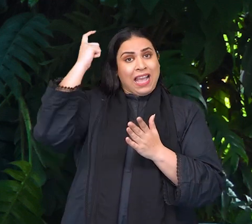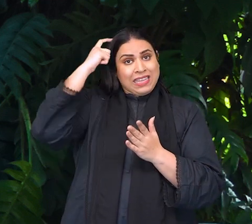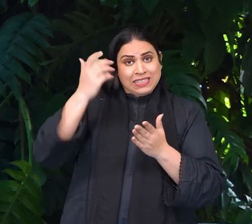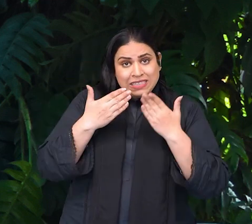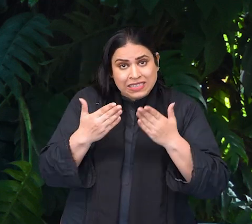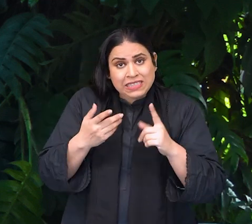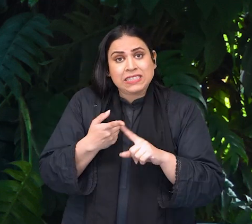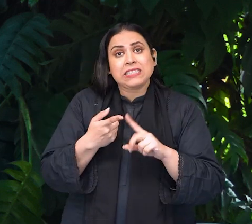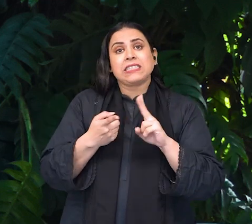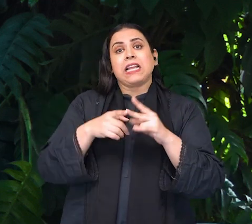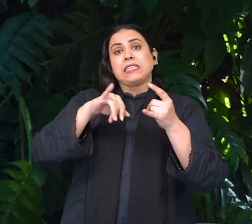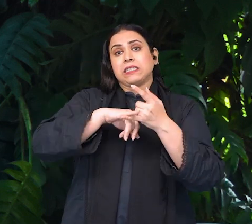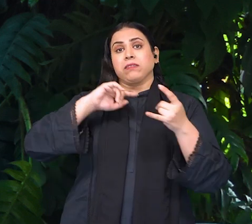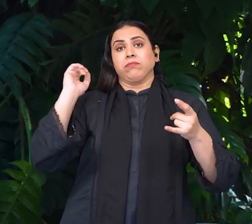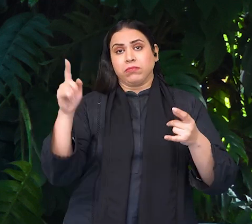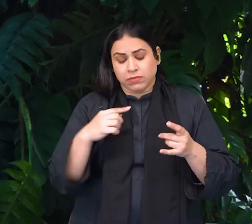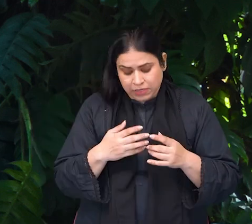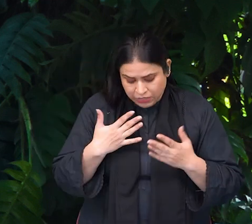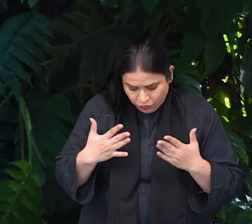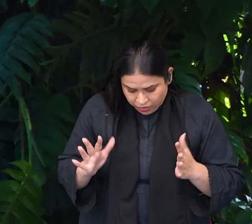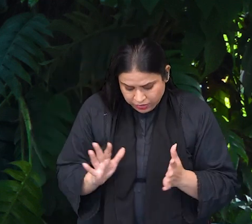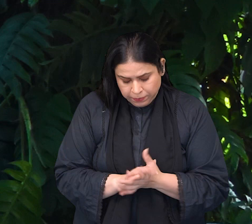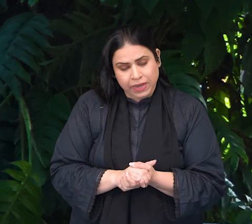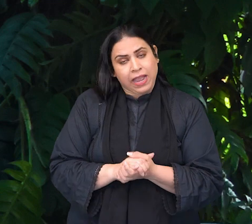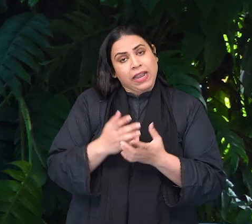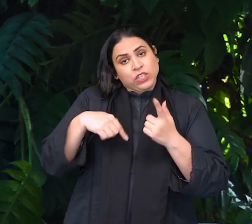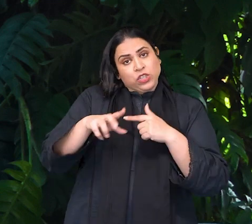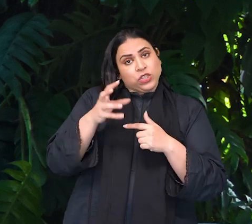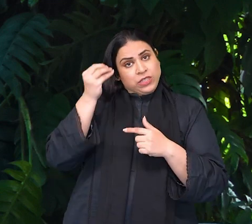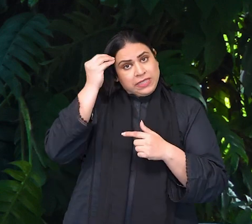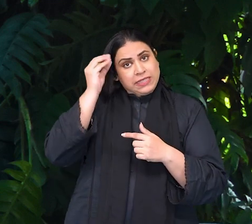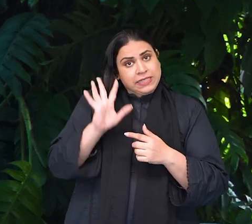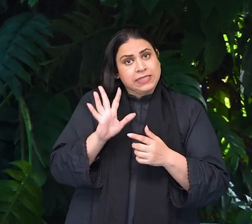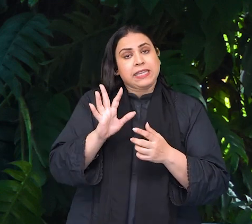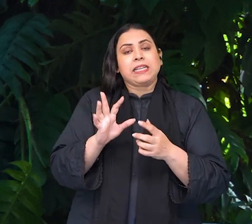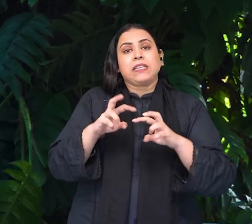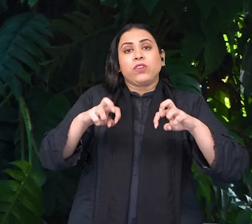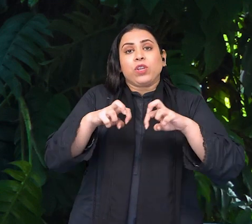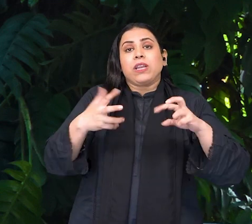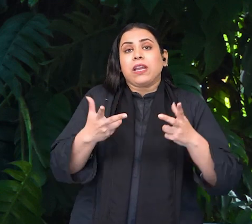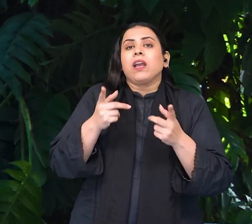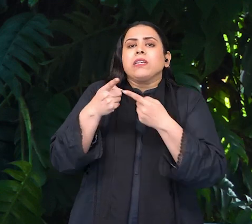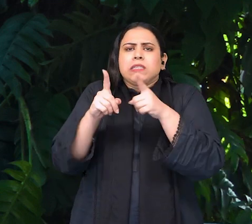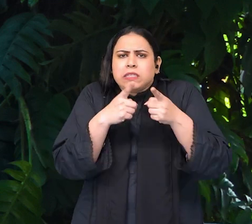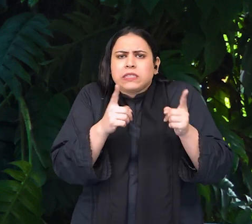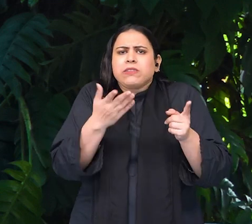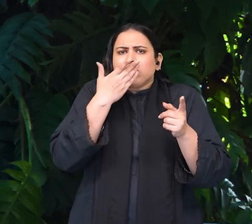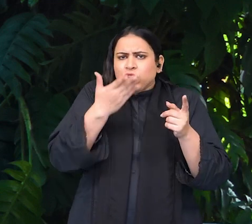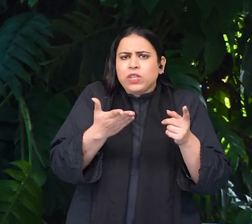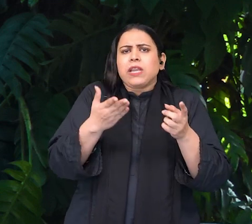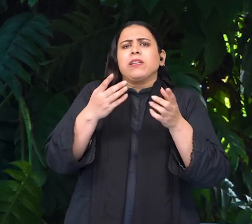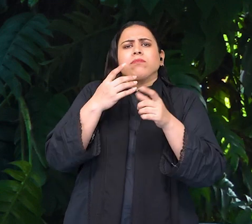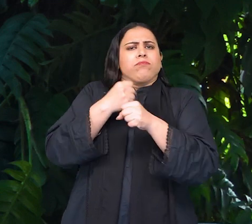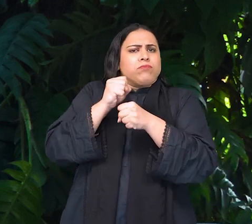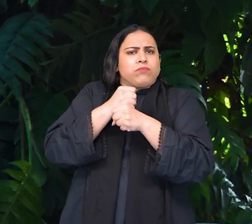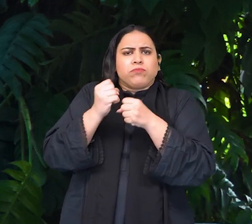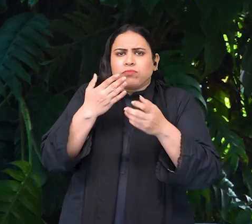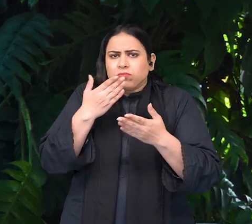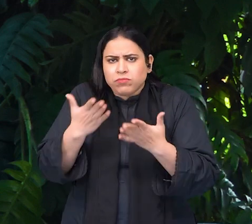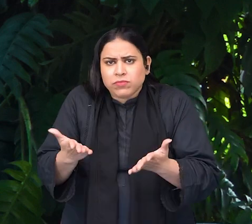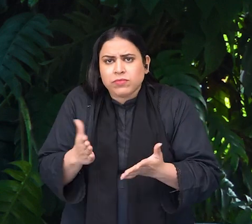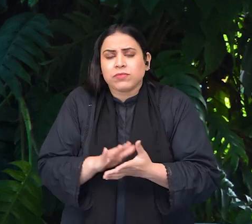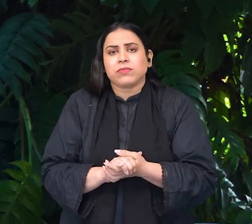कि साइकोलॉजी, सोशियोलॉजी एंड सिविक रिस्पॉन्सिबिलिटी। वी ऑल्सो टुक देम टू डिफरेंट एक्सपोजर विजिट्स इन डिफरेंट एजुकेशनल इंस्टीट्यूट्स एंड